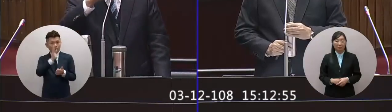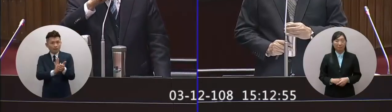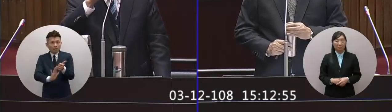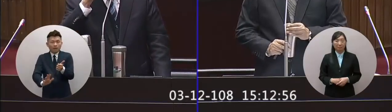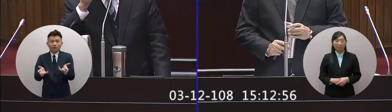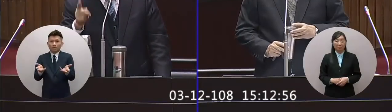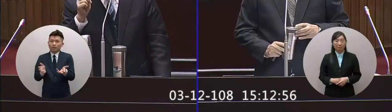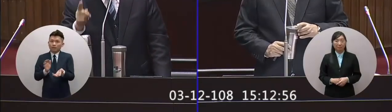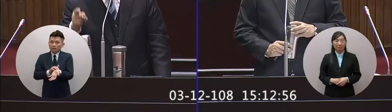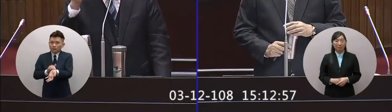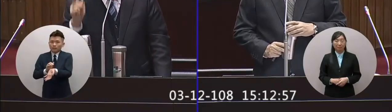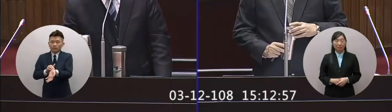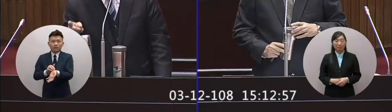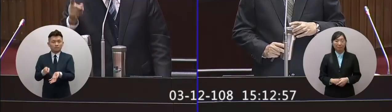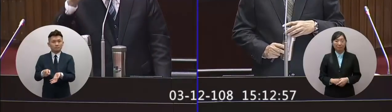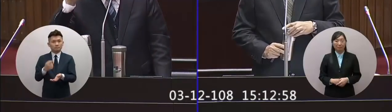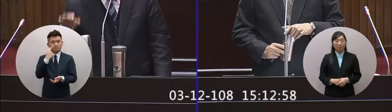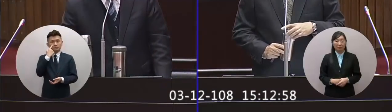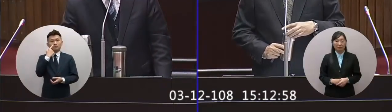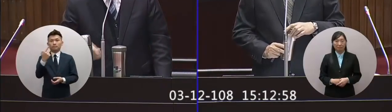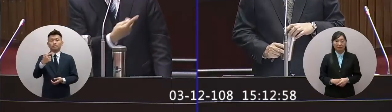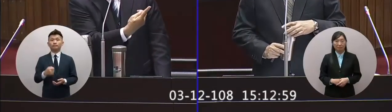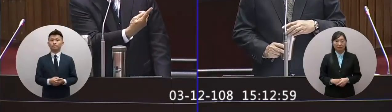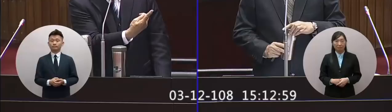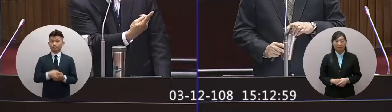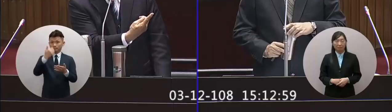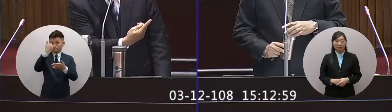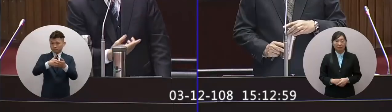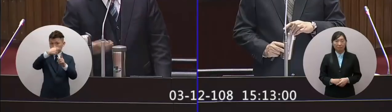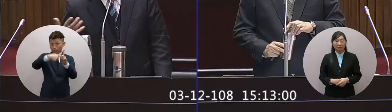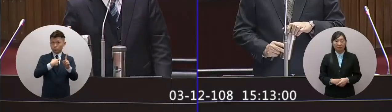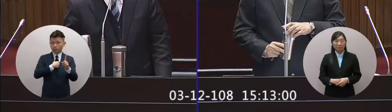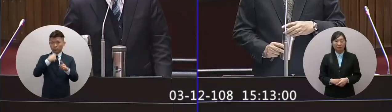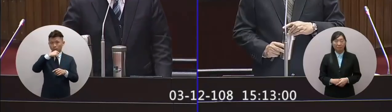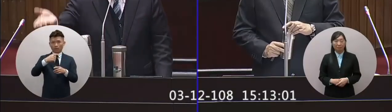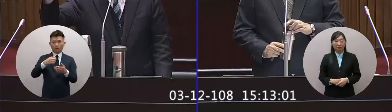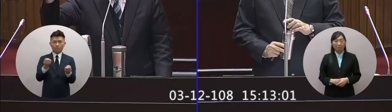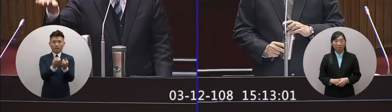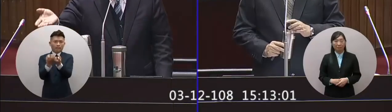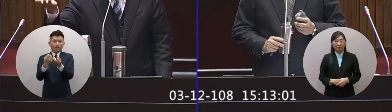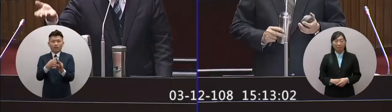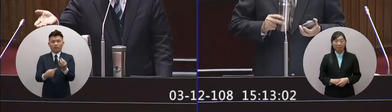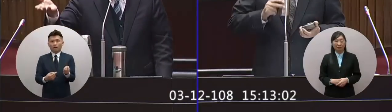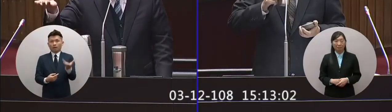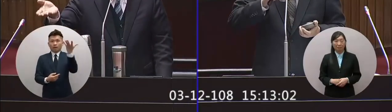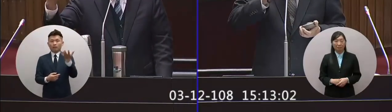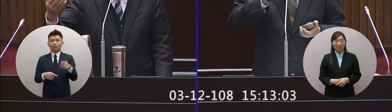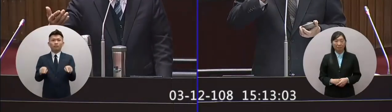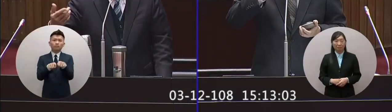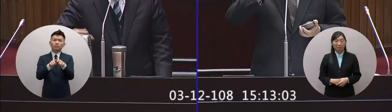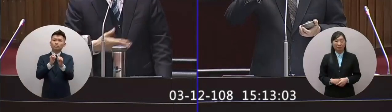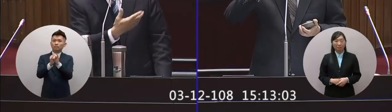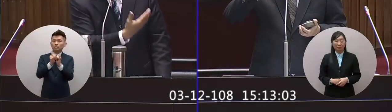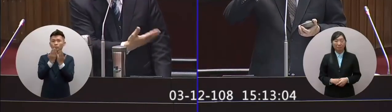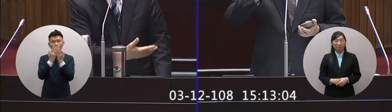大。所以，确实如何防止降低，尤其台湾这么高，没有意思嘛。大家知识水准都